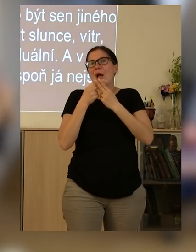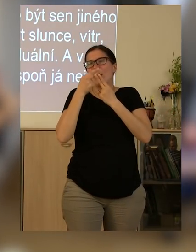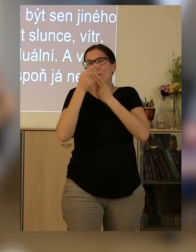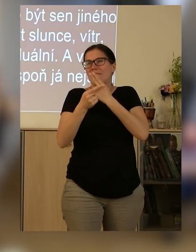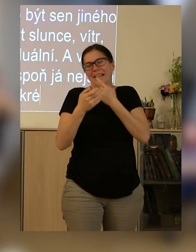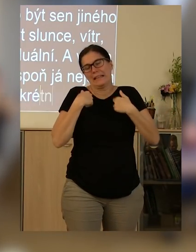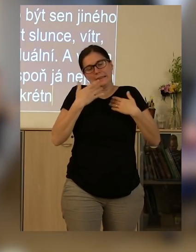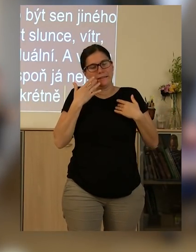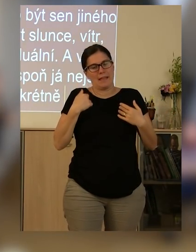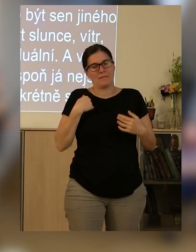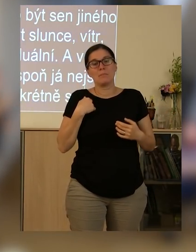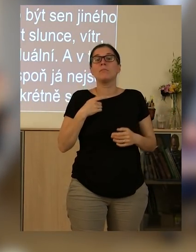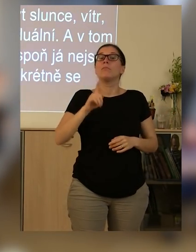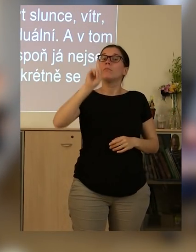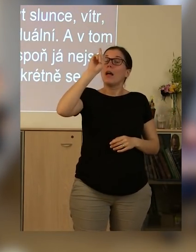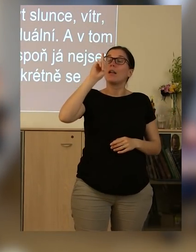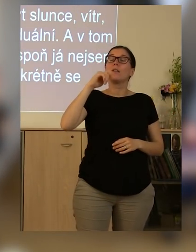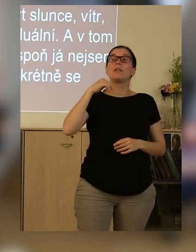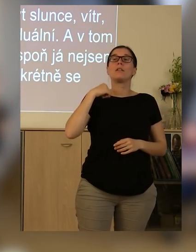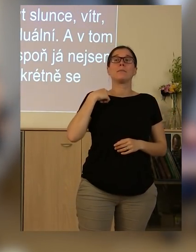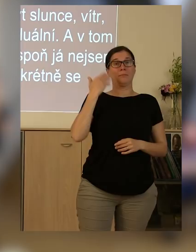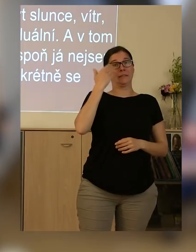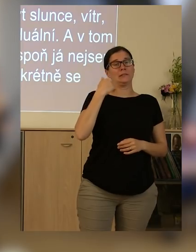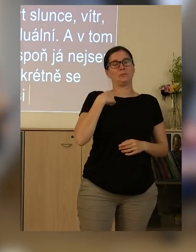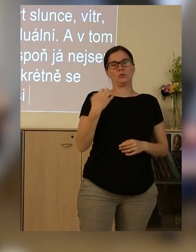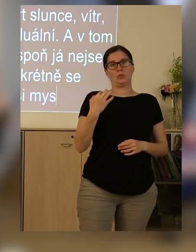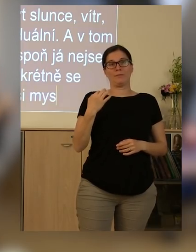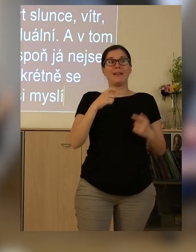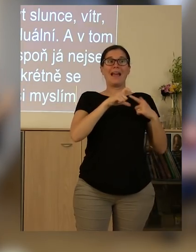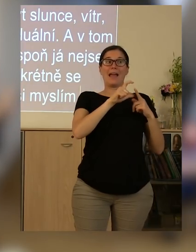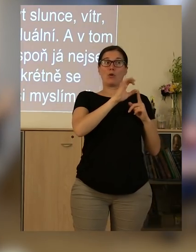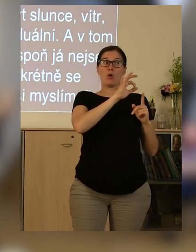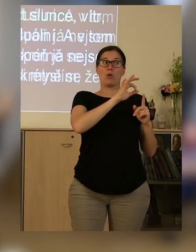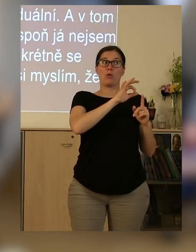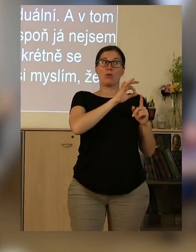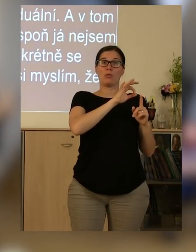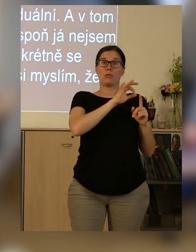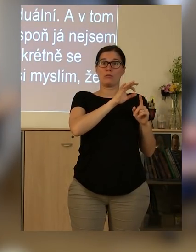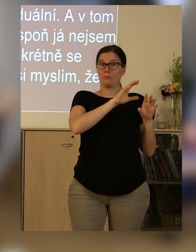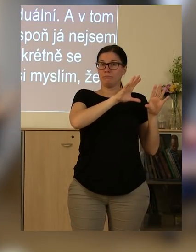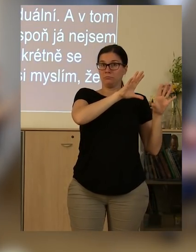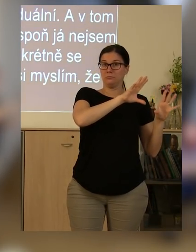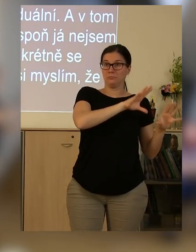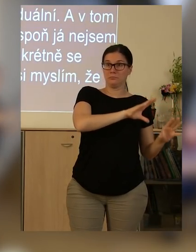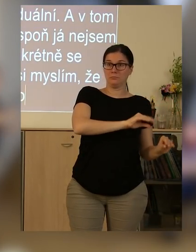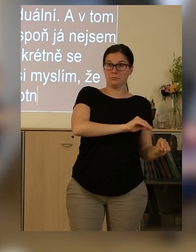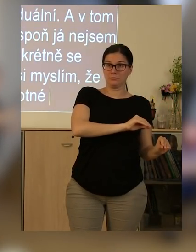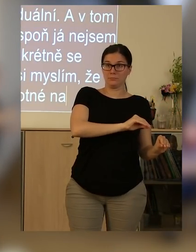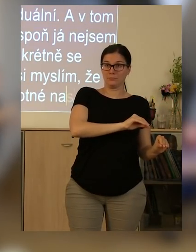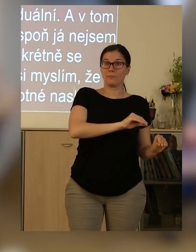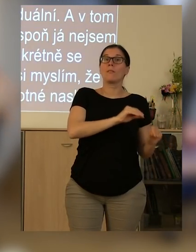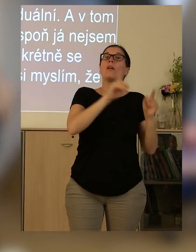si myslím, že už to, že ego je ochotný naslouchat něčemu jinému než svý